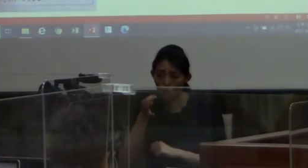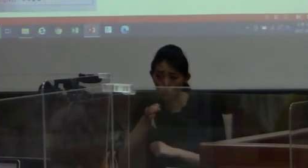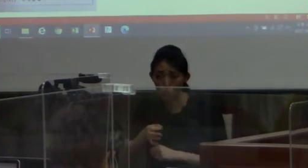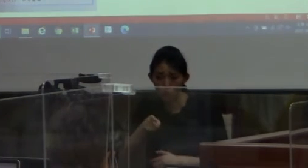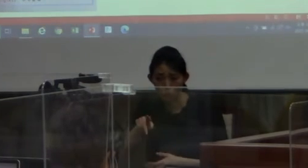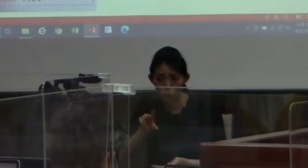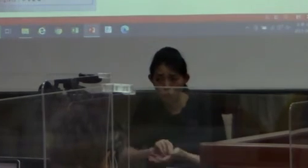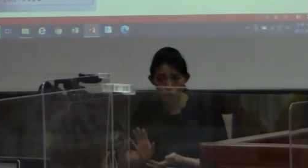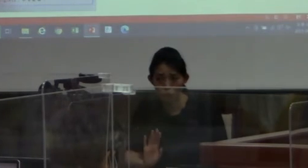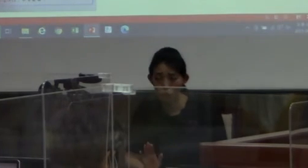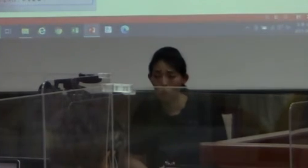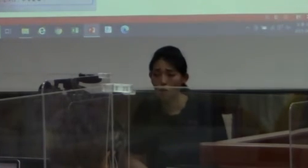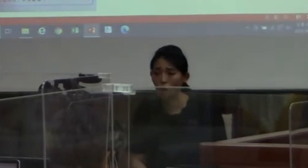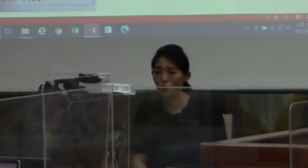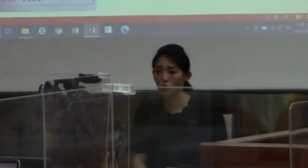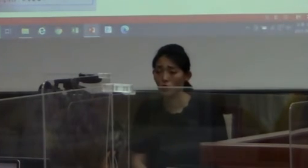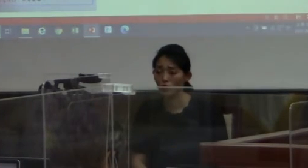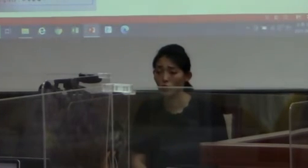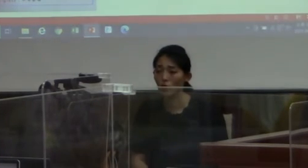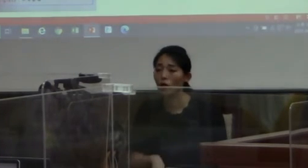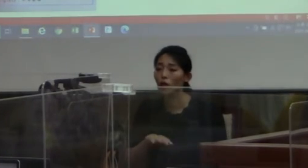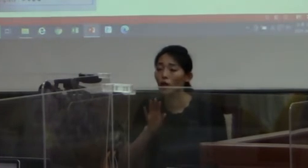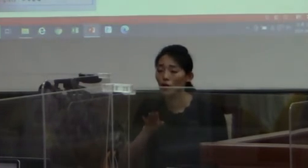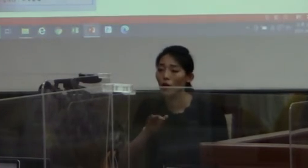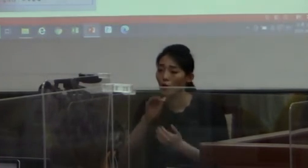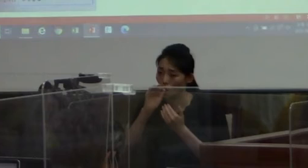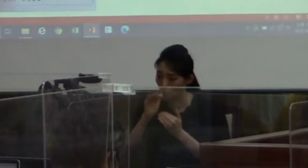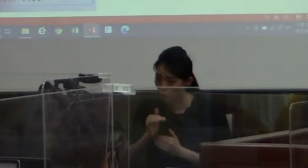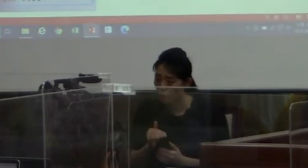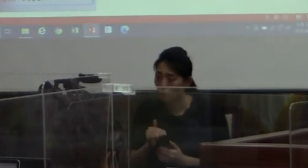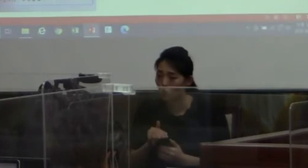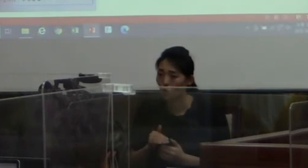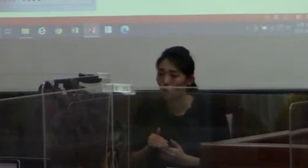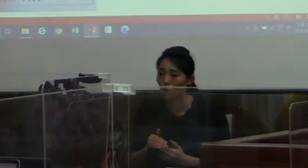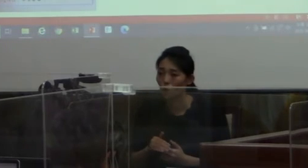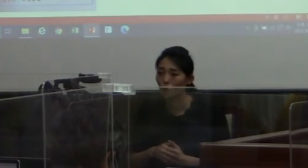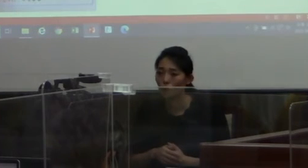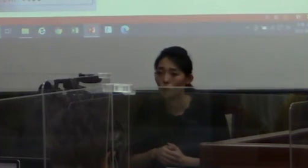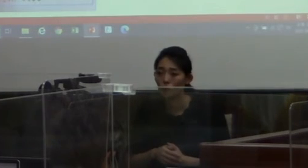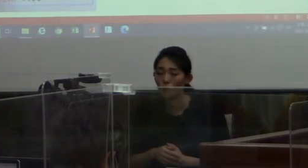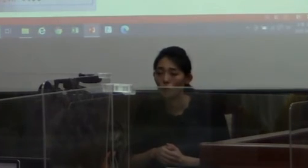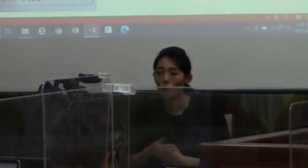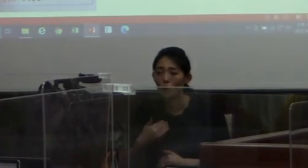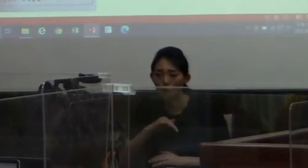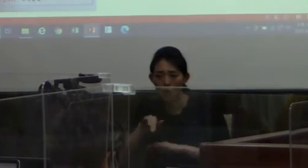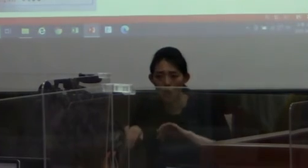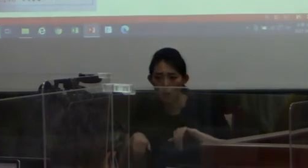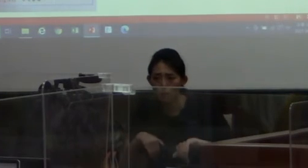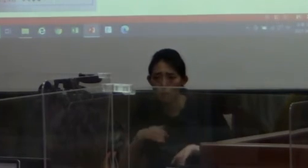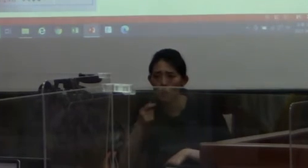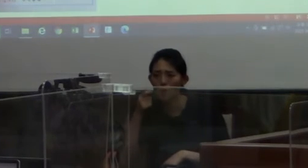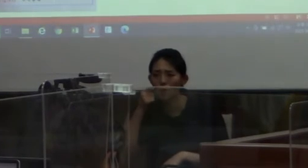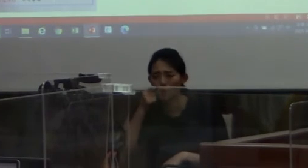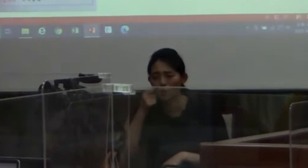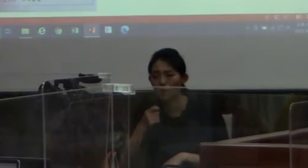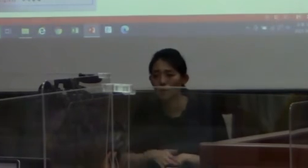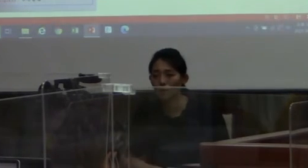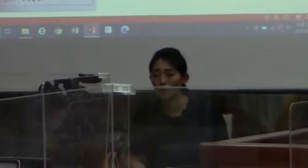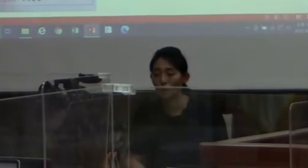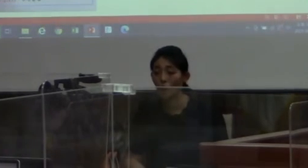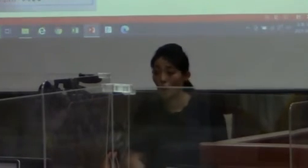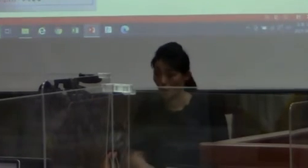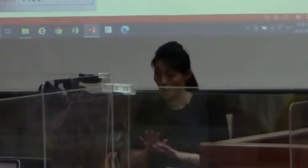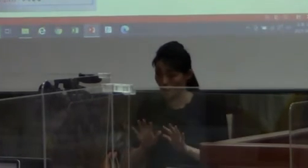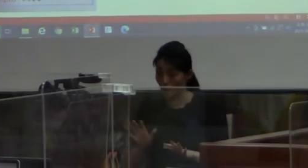아닌가요? 그러니까 그렇게 대천표를 바꾸는 거는 그런 내용까지 우리가 어째 보면은 바꿀 수가 지금 여지가 없다는 지금